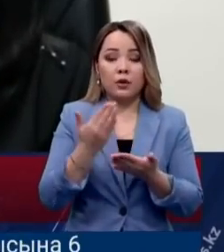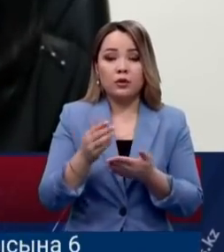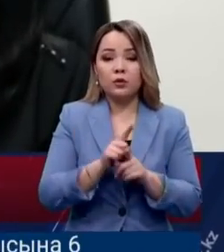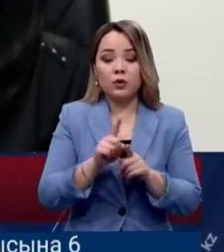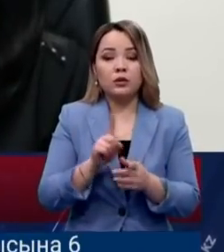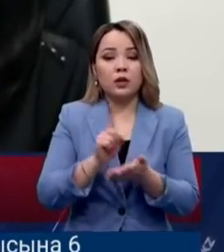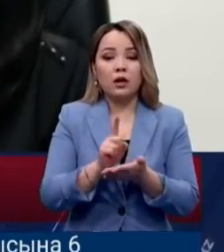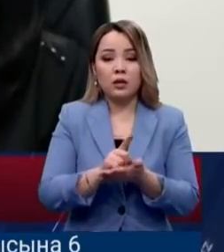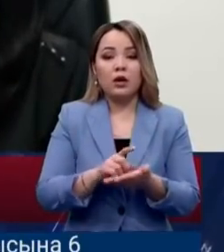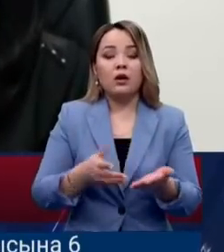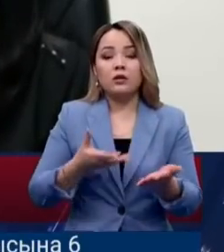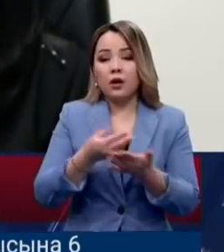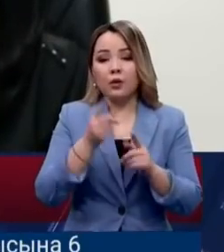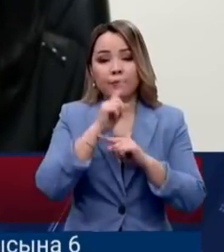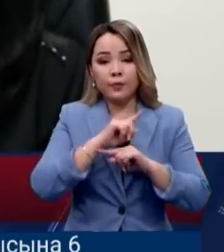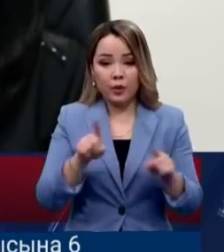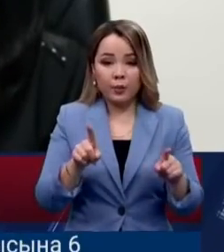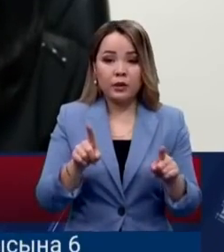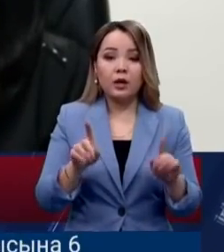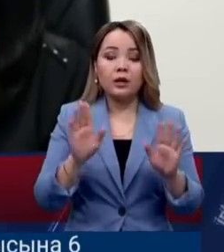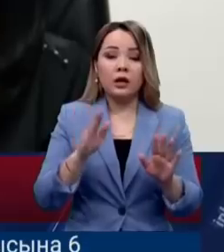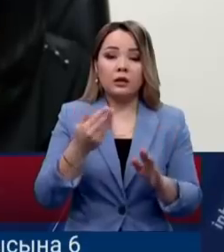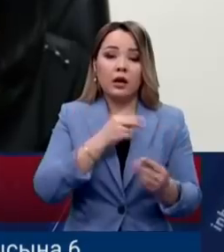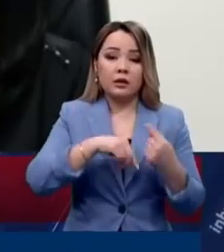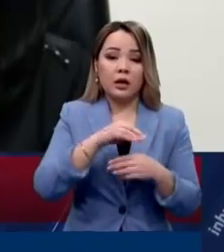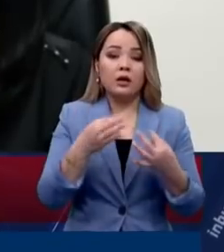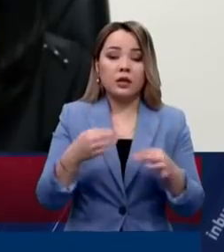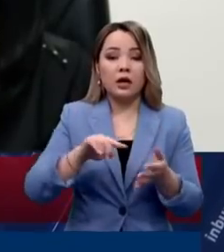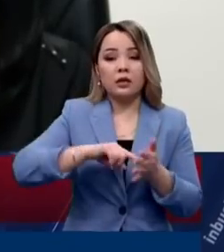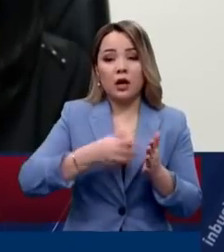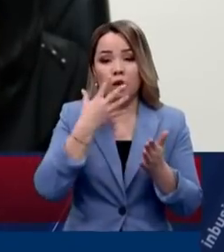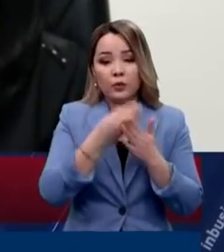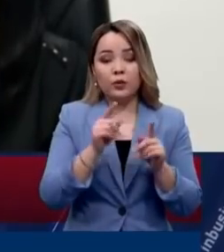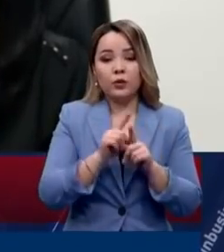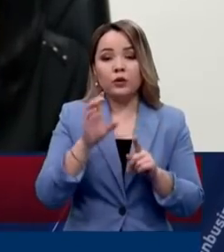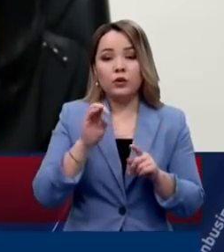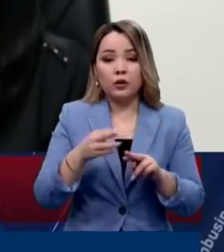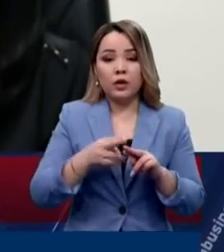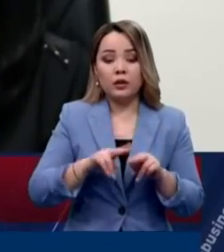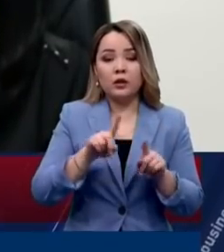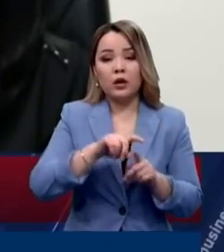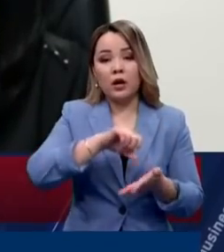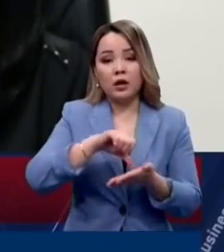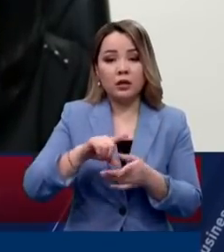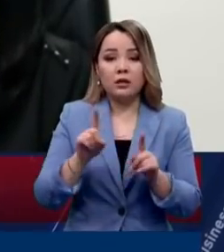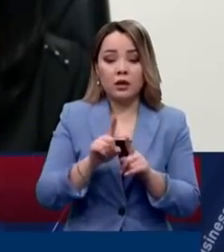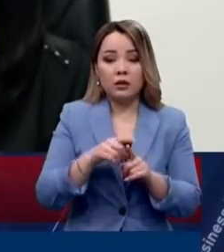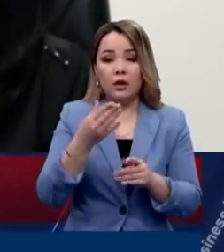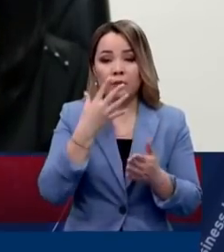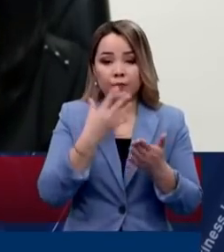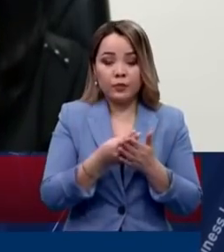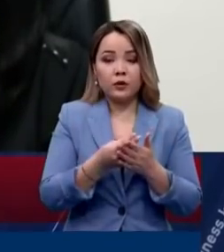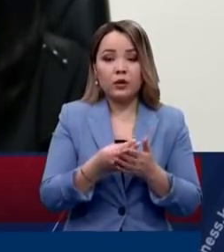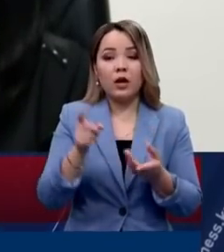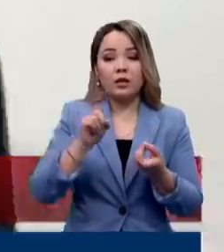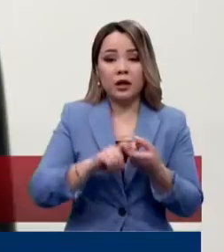салық салынбайды. Бұл тек қана кәсіпкерлік мақсатта жеке шотын пайдаланатын тұлғаларға қатысты болатын